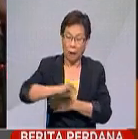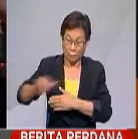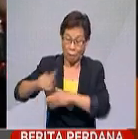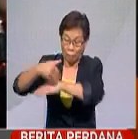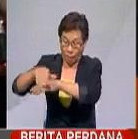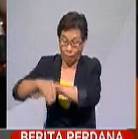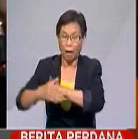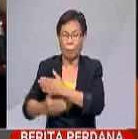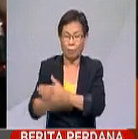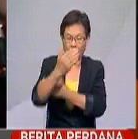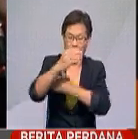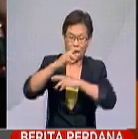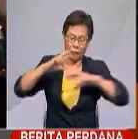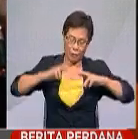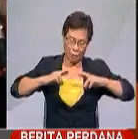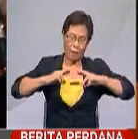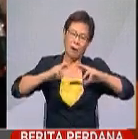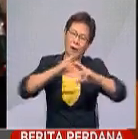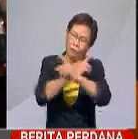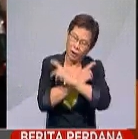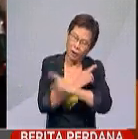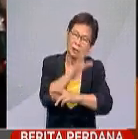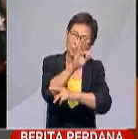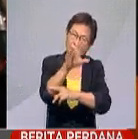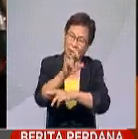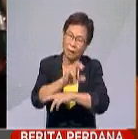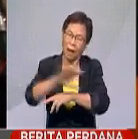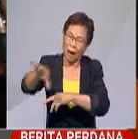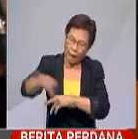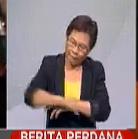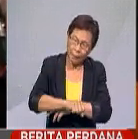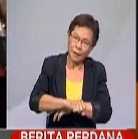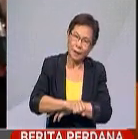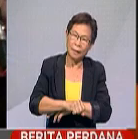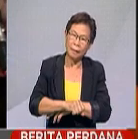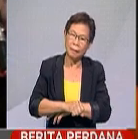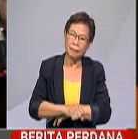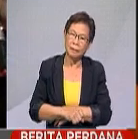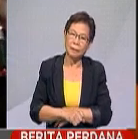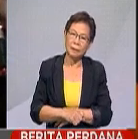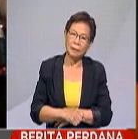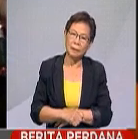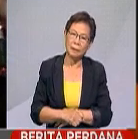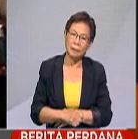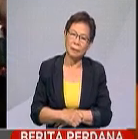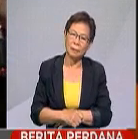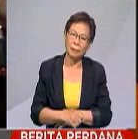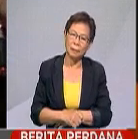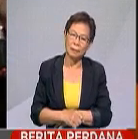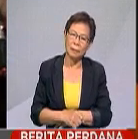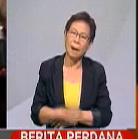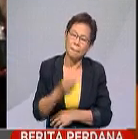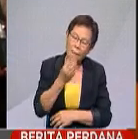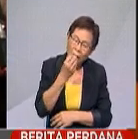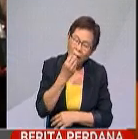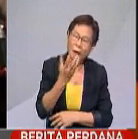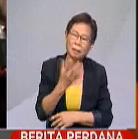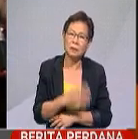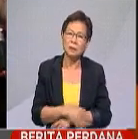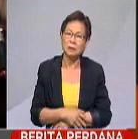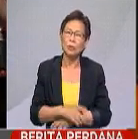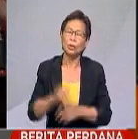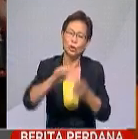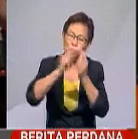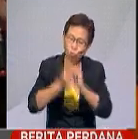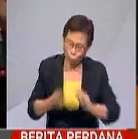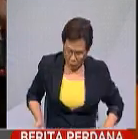9.30 pergi lah. Pukul 9.30 pergi ambil dia datang waktu turun. makan ke apa, tanya nak kita tandas ke apa, tukar